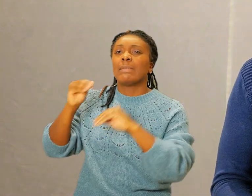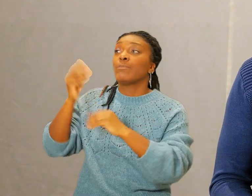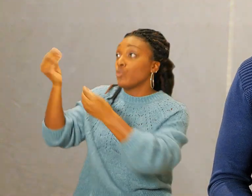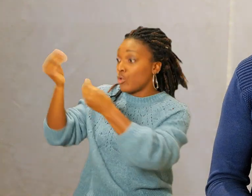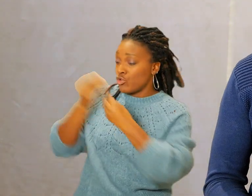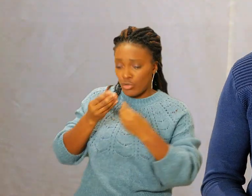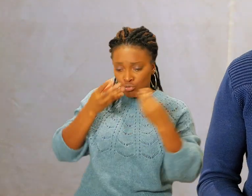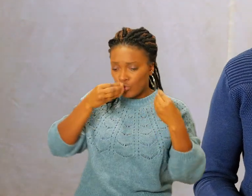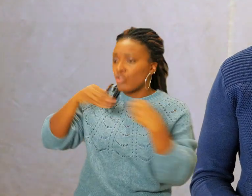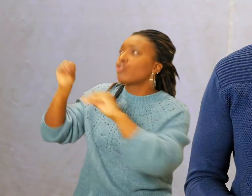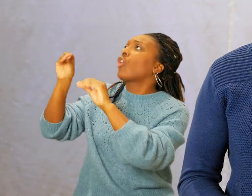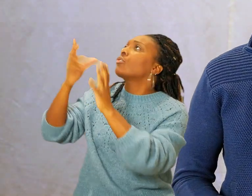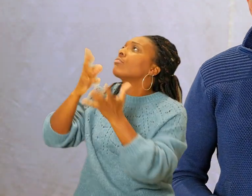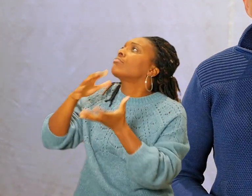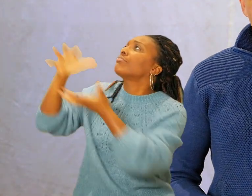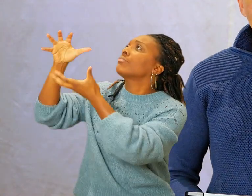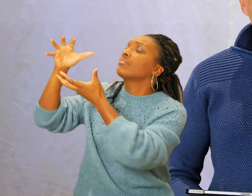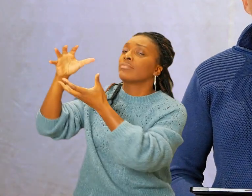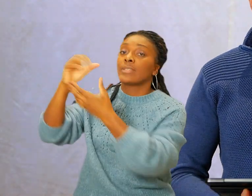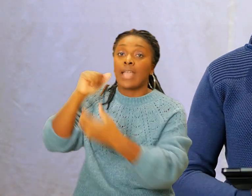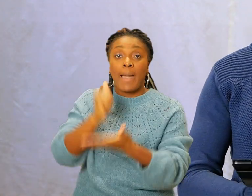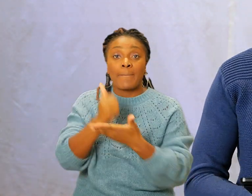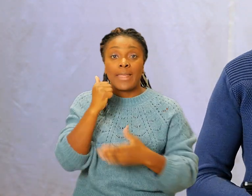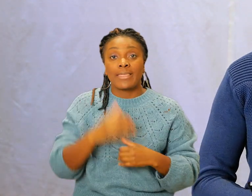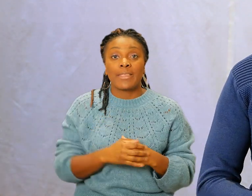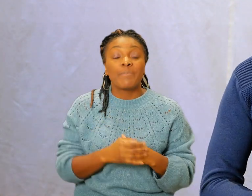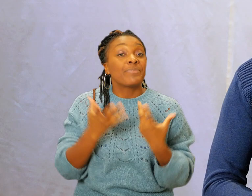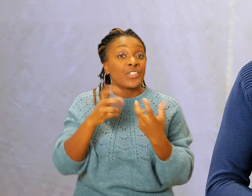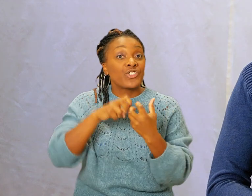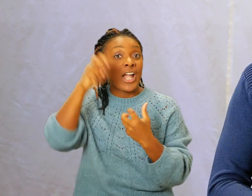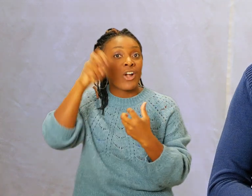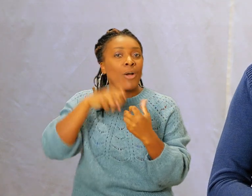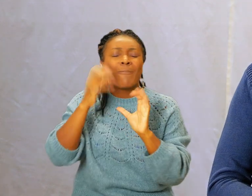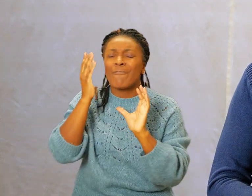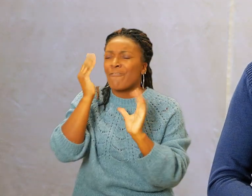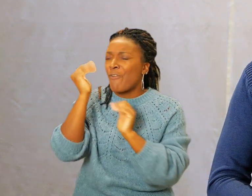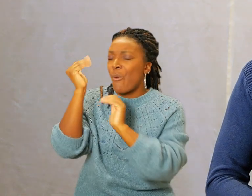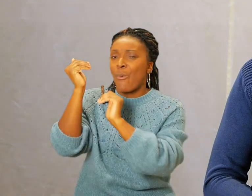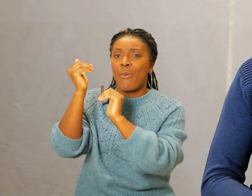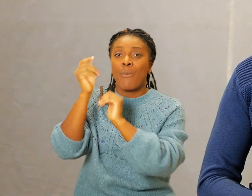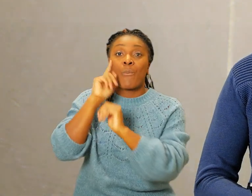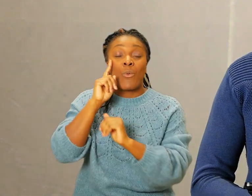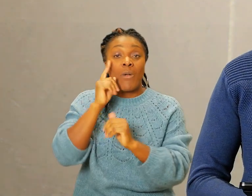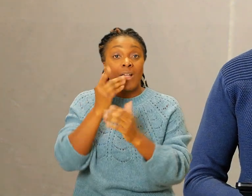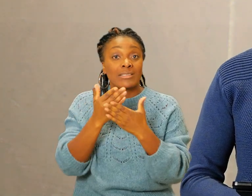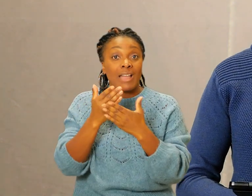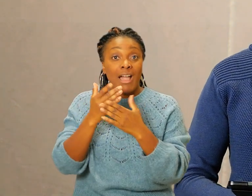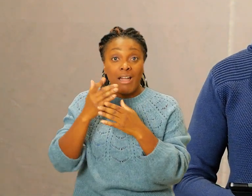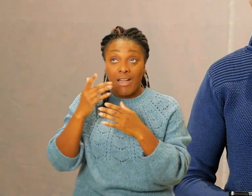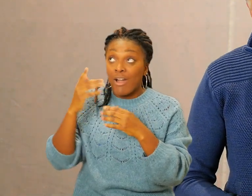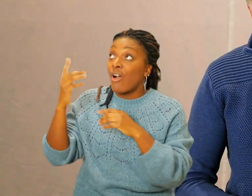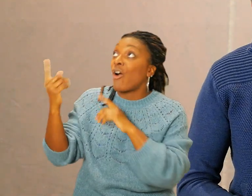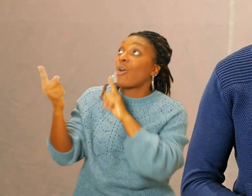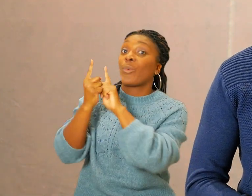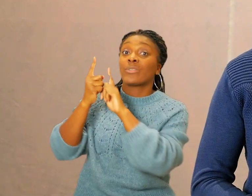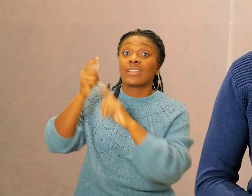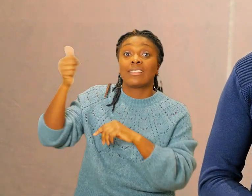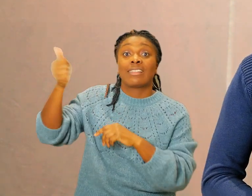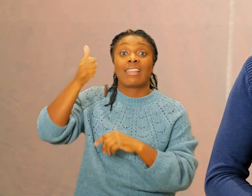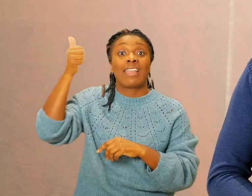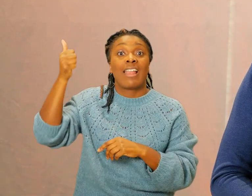Amen. On voit que Jacob, va faire ce vœu à la suite de sa rencontre, avec